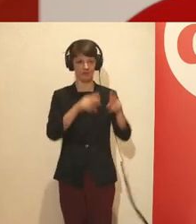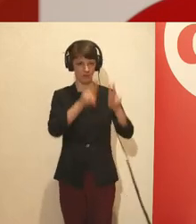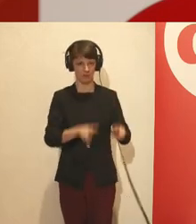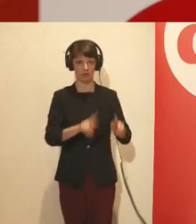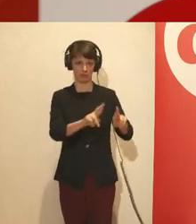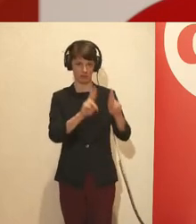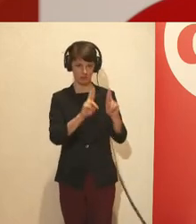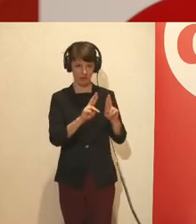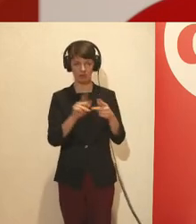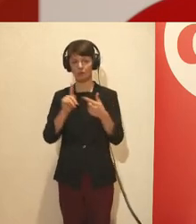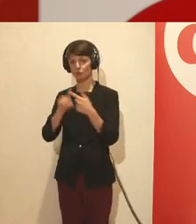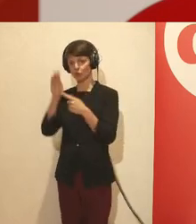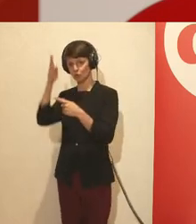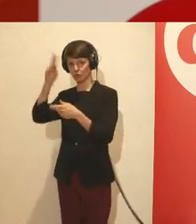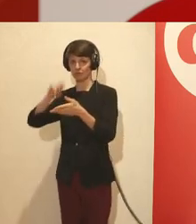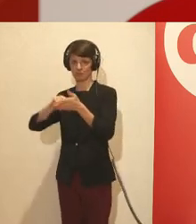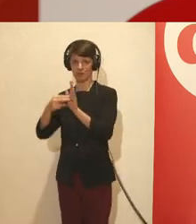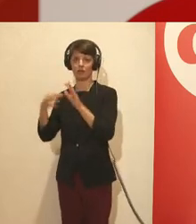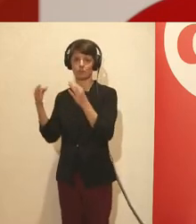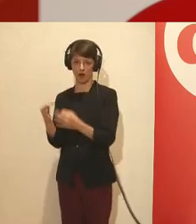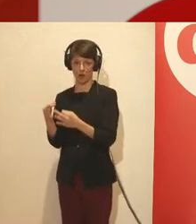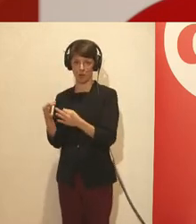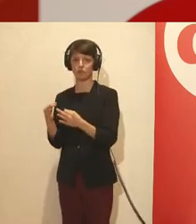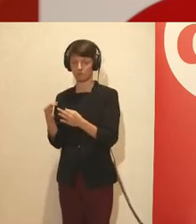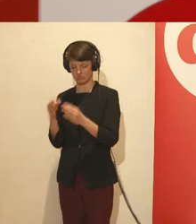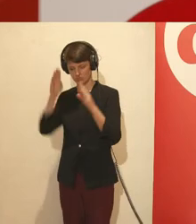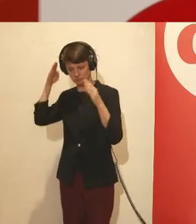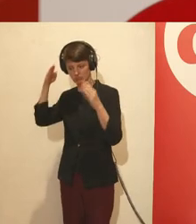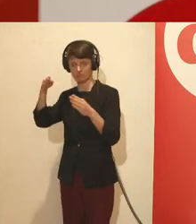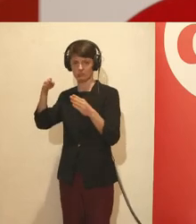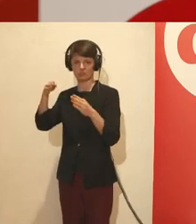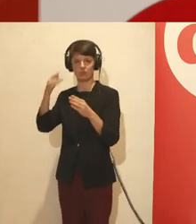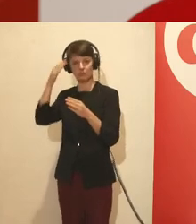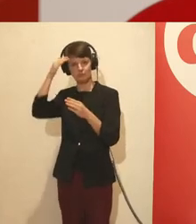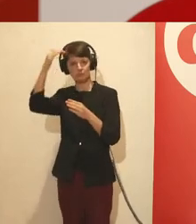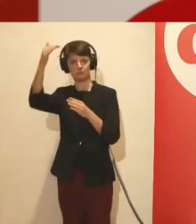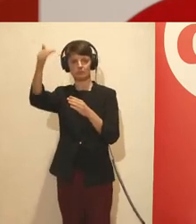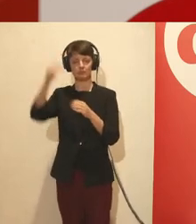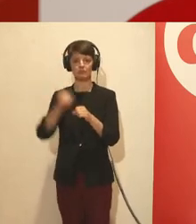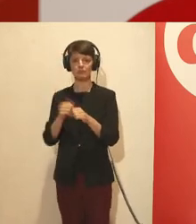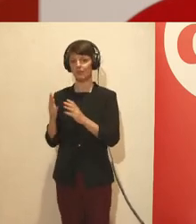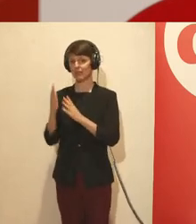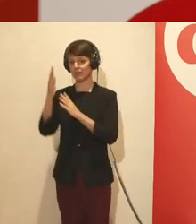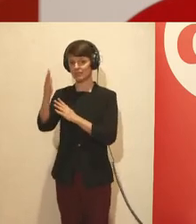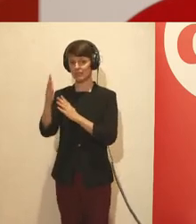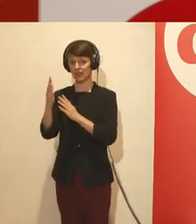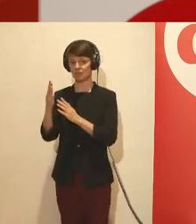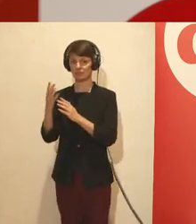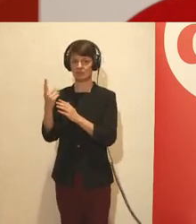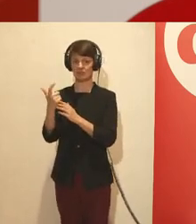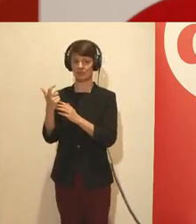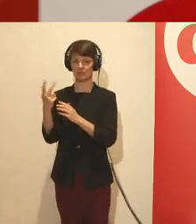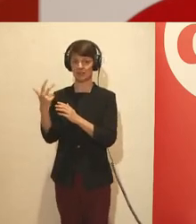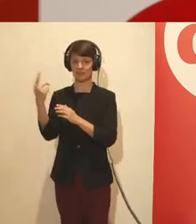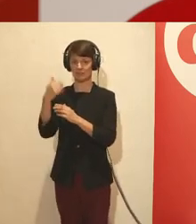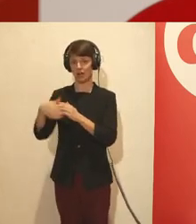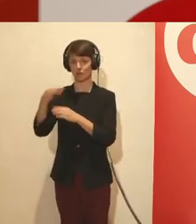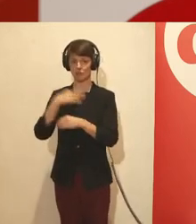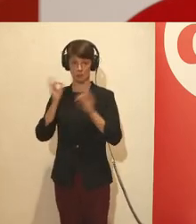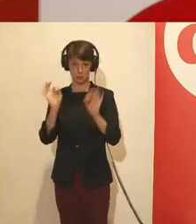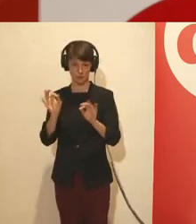ein plan für die zukunft auf den mann setzen kann wenn man darüber nachdenkt wird das in zehn 20 30 jahren für mich gut